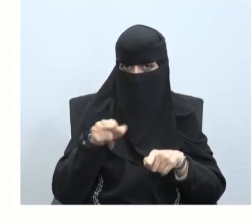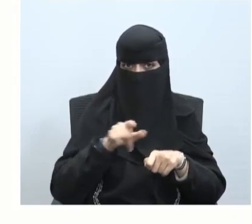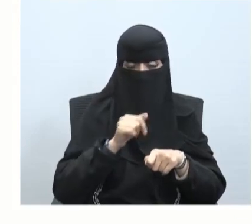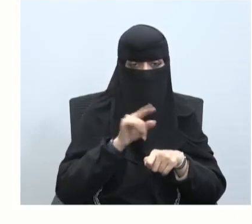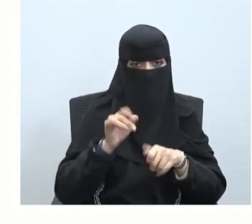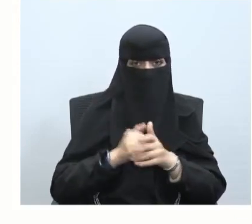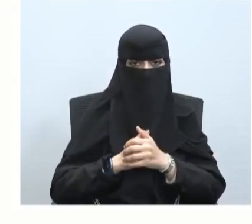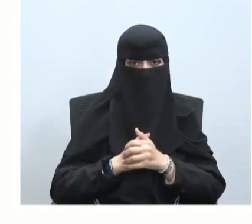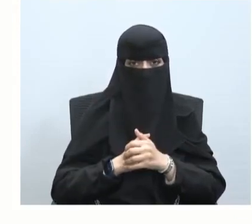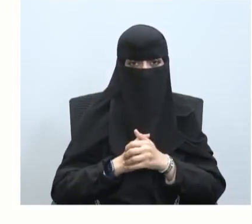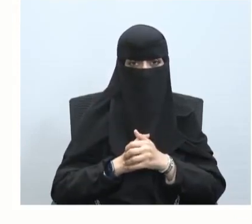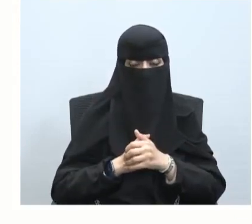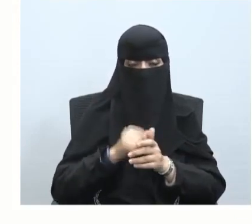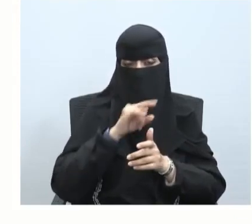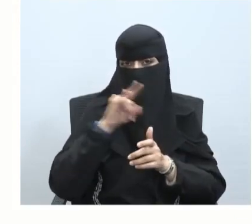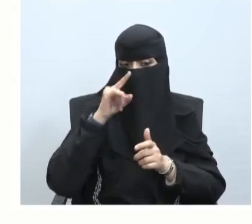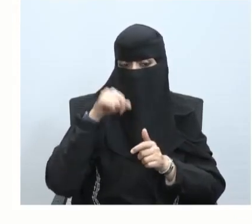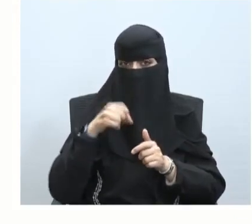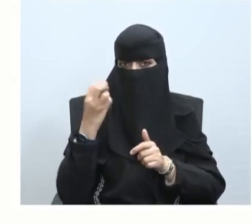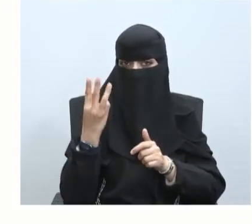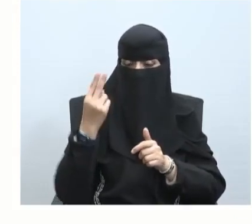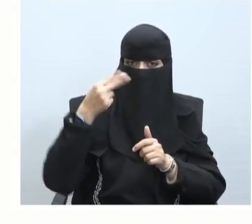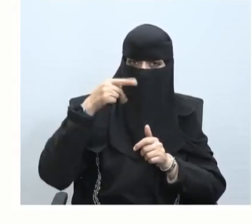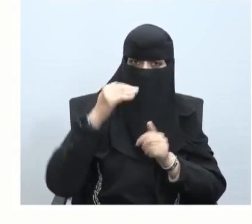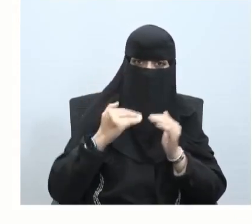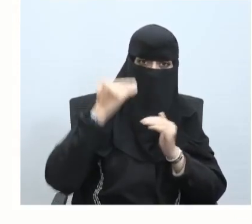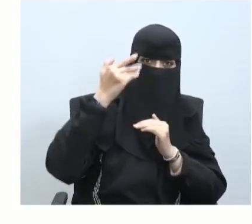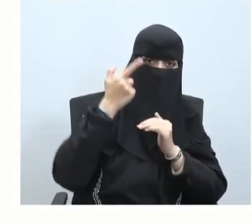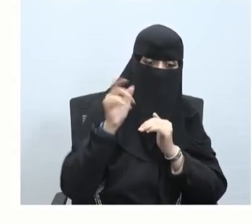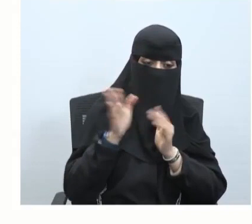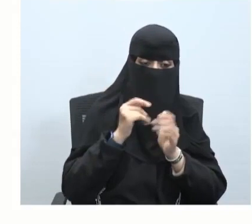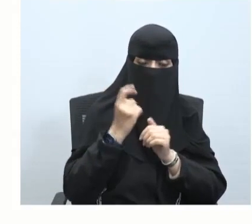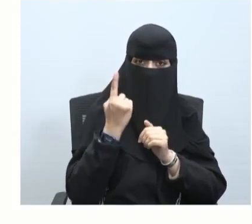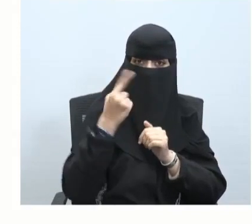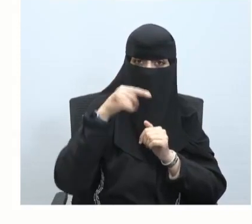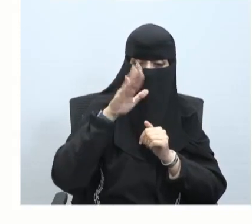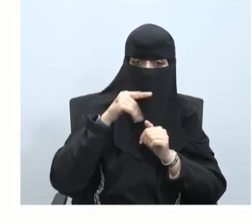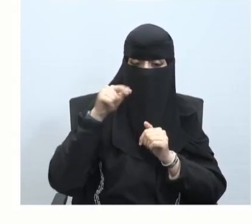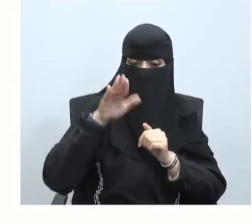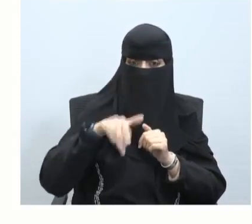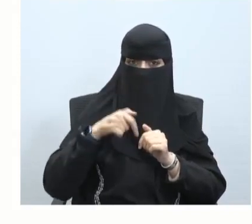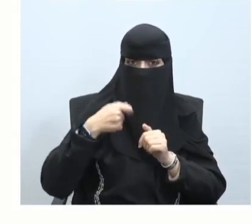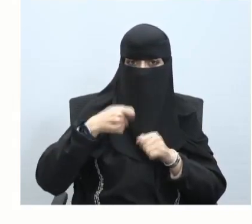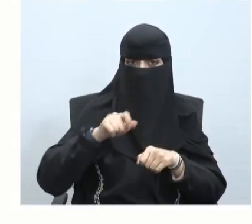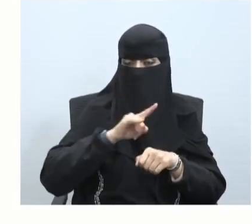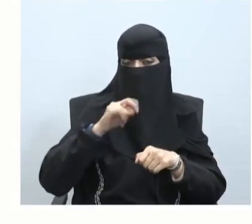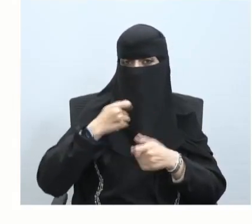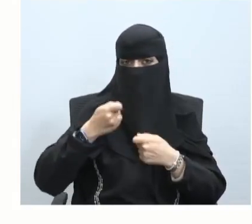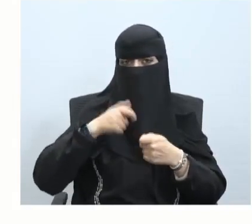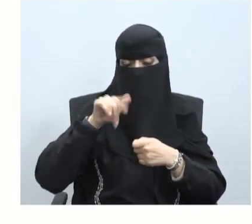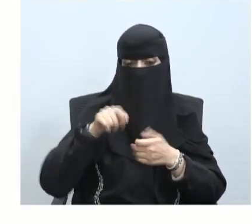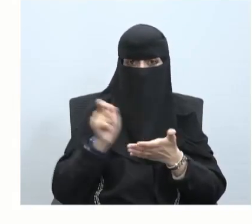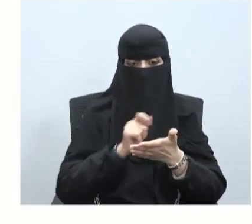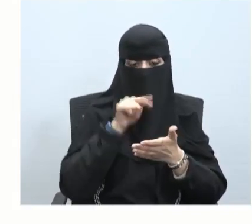ابنائي بناتي لا 23 اكثر من احد عشر ريالا اذا المبلغ لا يكفي